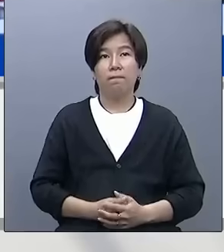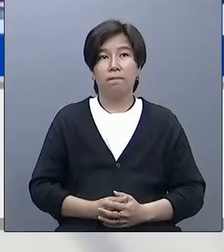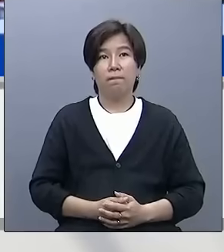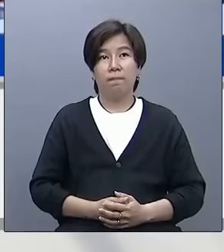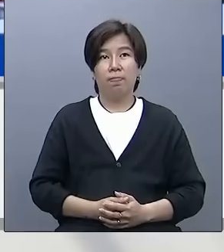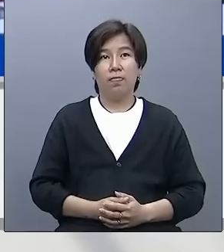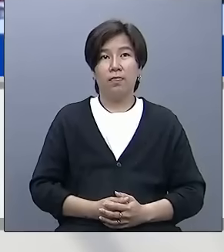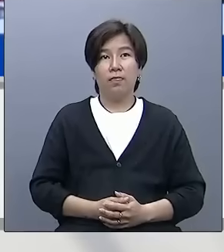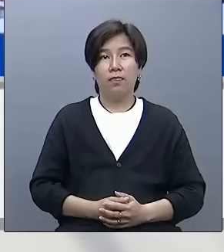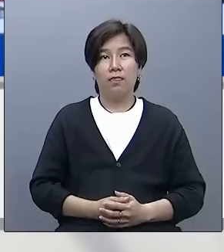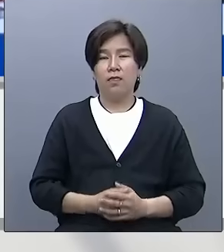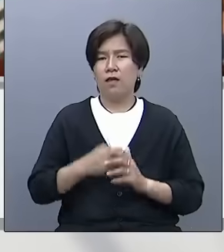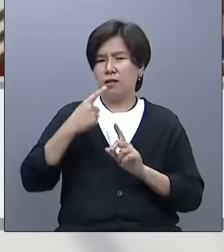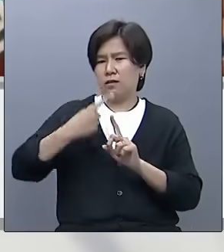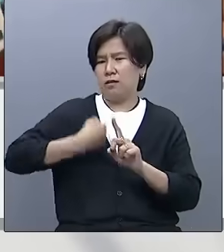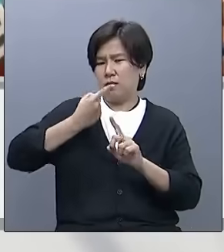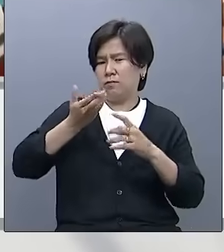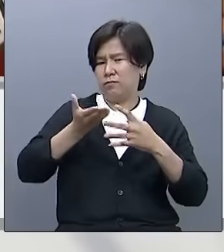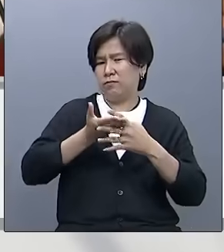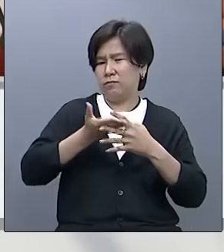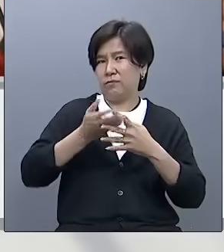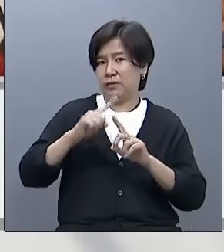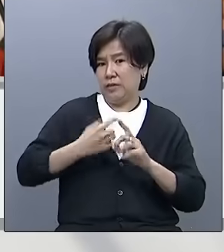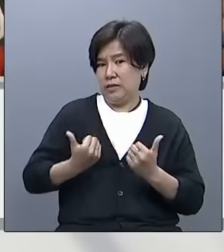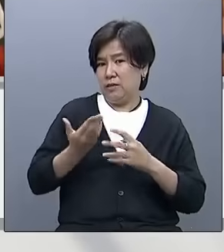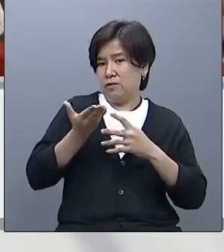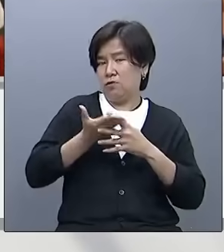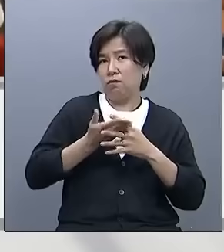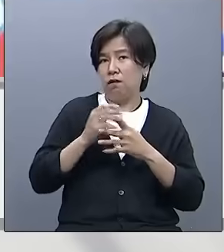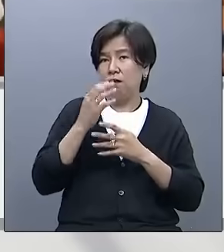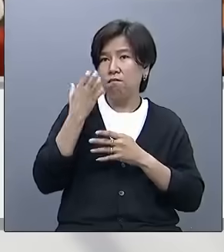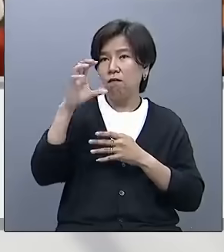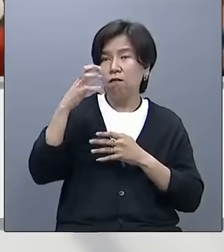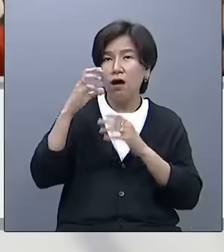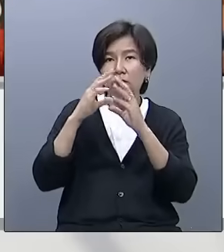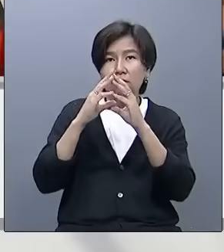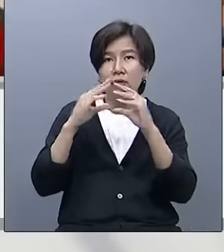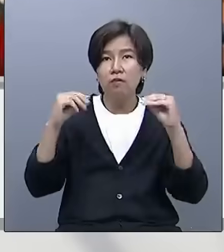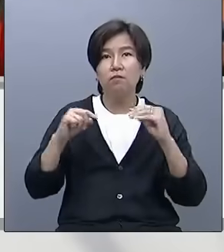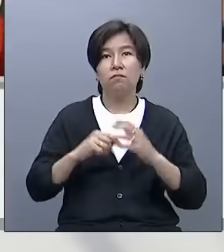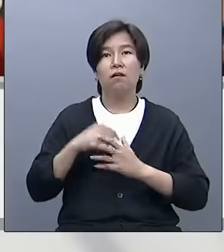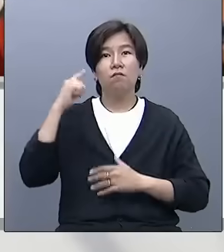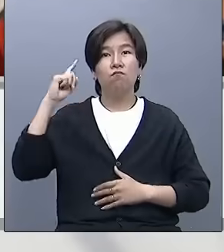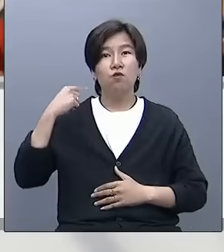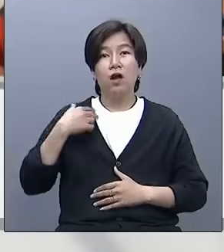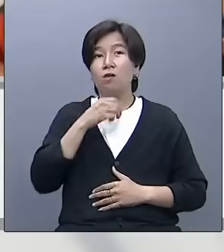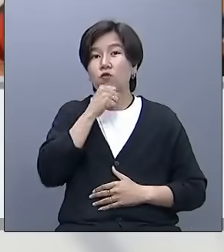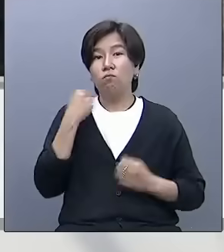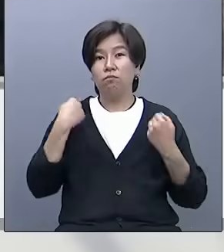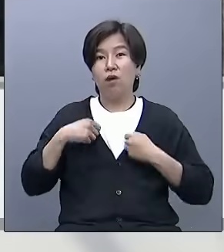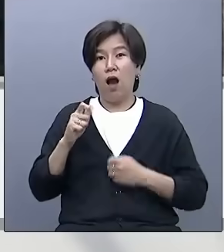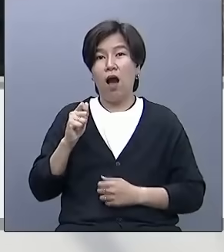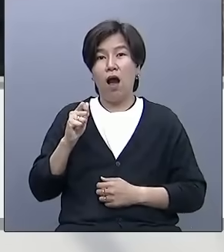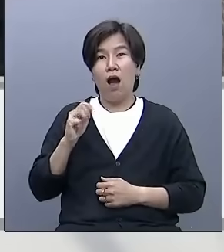ชียลตั้งแต่ช่วงต้นเดือนที่ผ่านมาถึงขั้นที่แกนนำของก้าวไกลอย่างคุณอมรรัตน์โชคประมิตรกุลก็โพสต์ถ